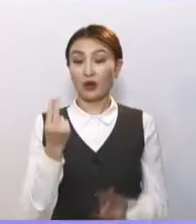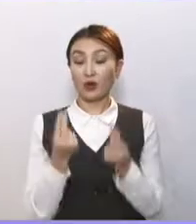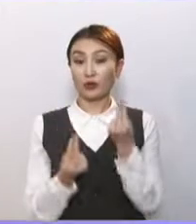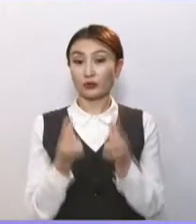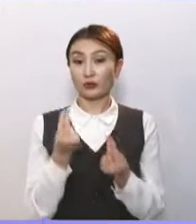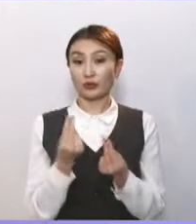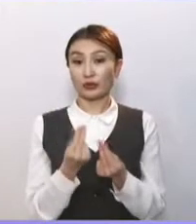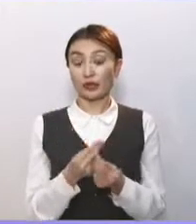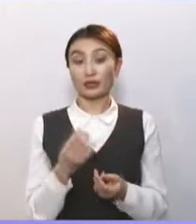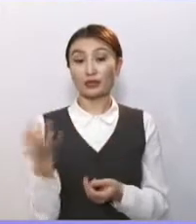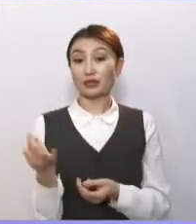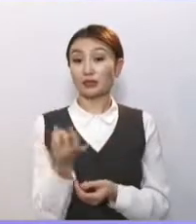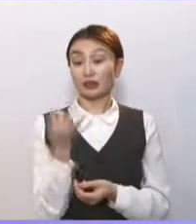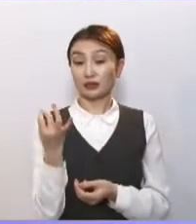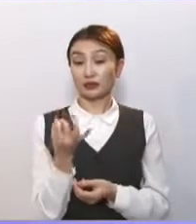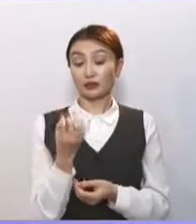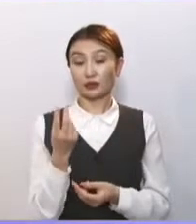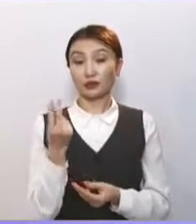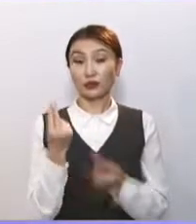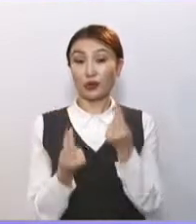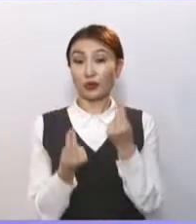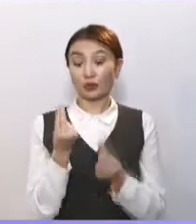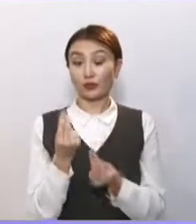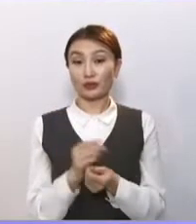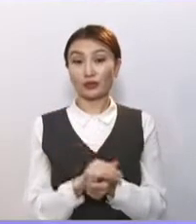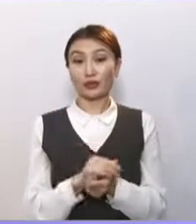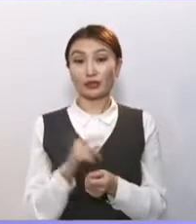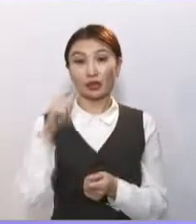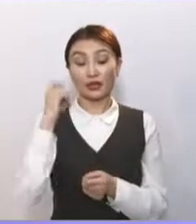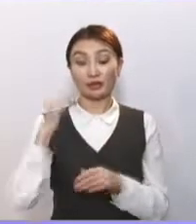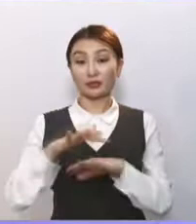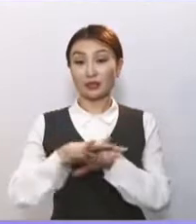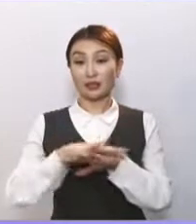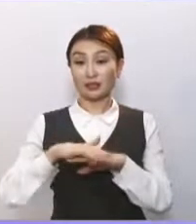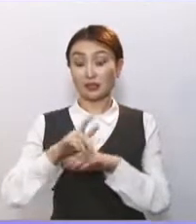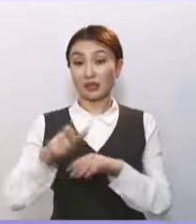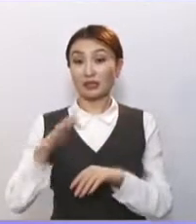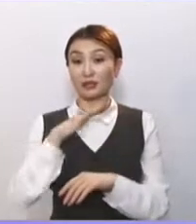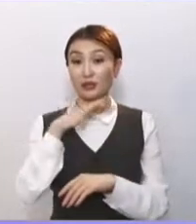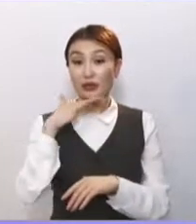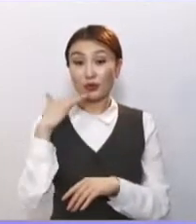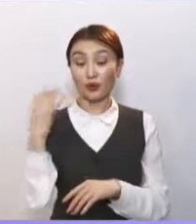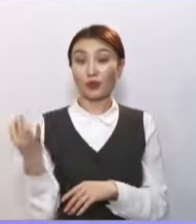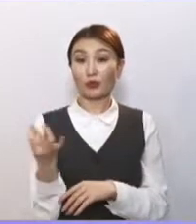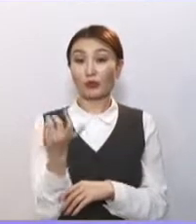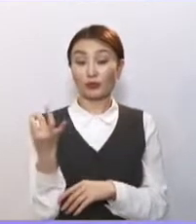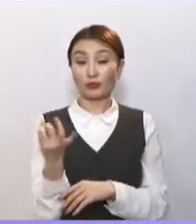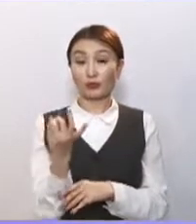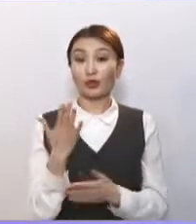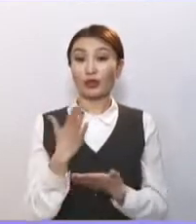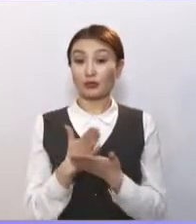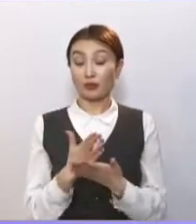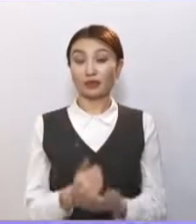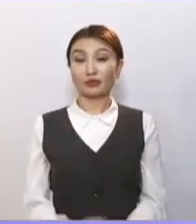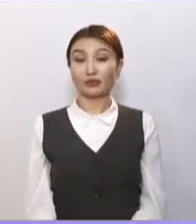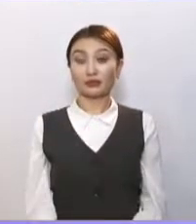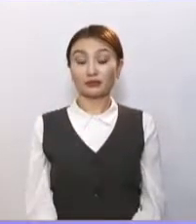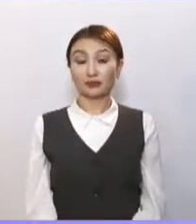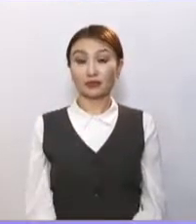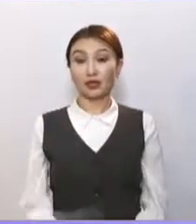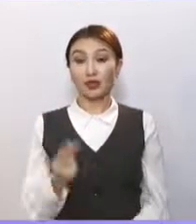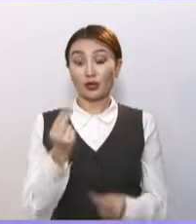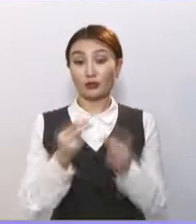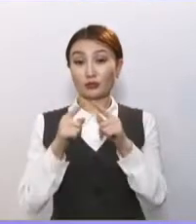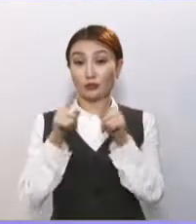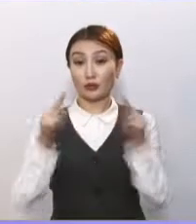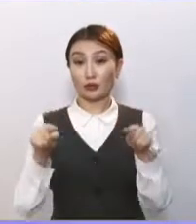Оюндар кызыктуу оюндар. Кыргыз элинде көп кызыктуу оюндар бар.